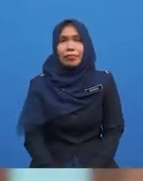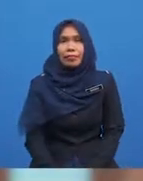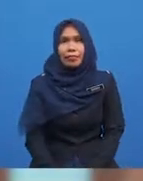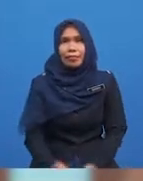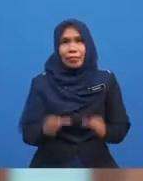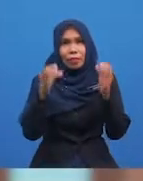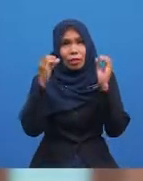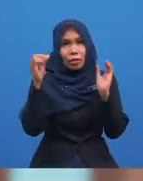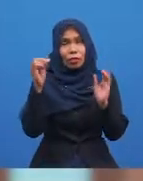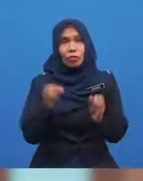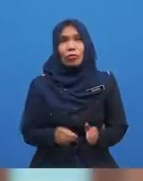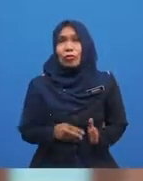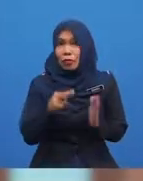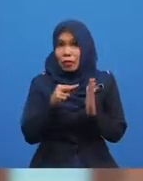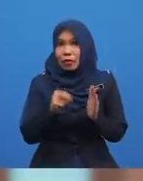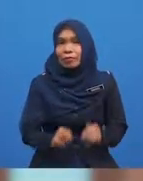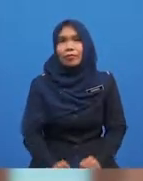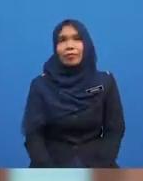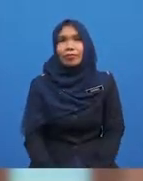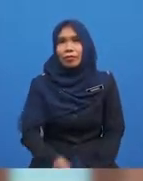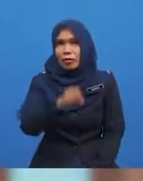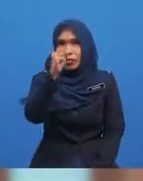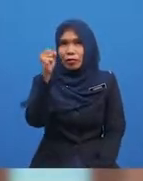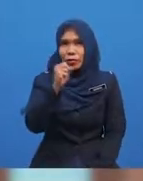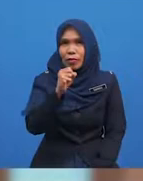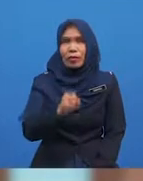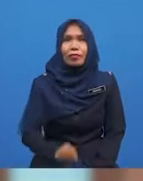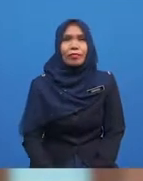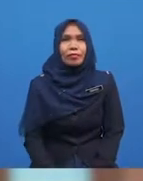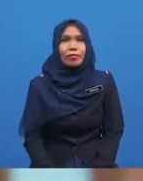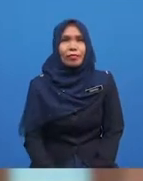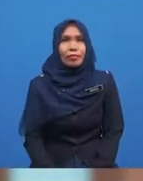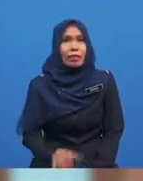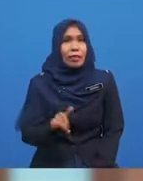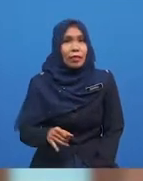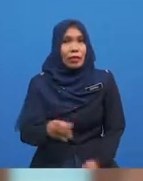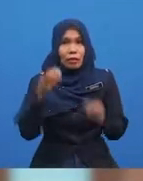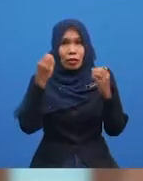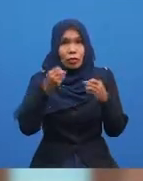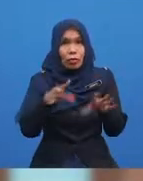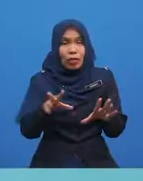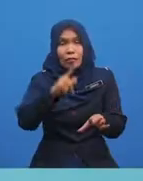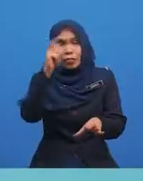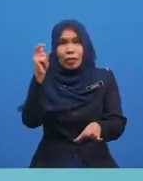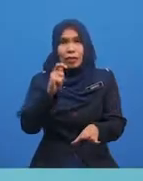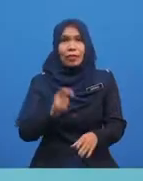Cikgu ulang sekali lagi soalan yang cikgu tanyakan sebentar